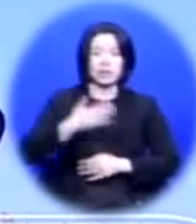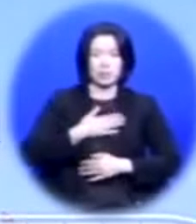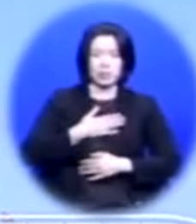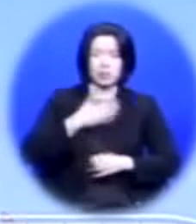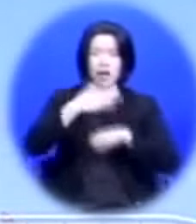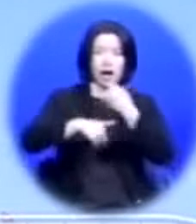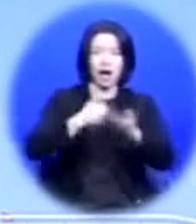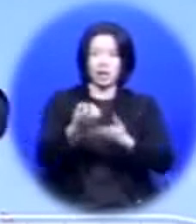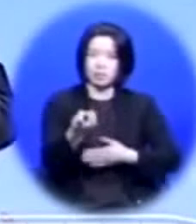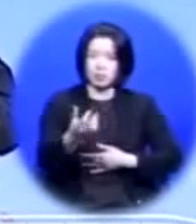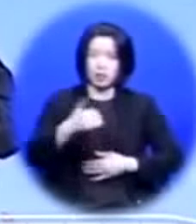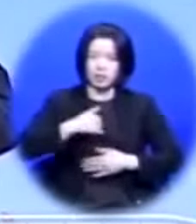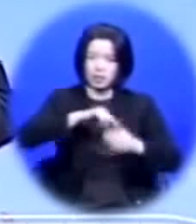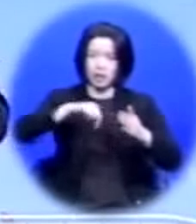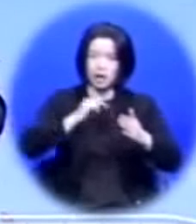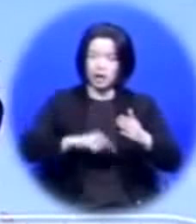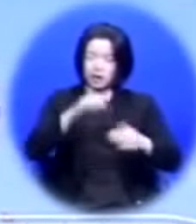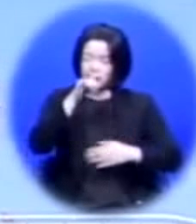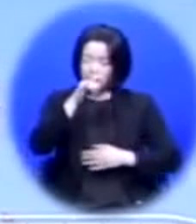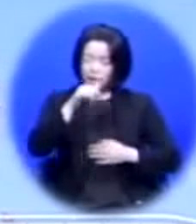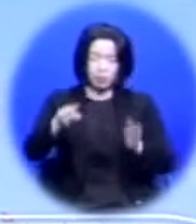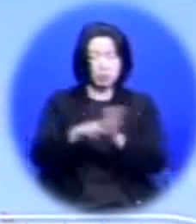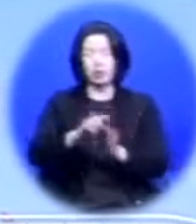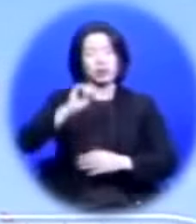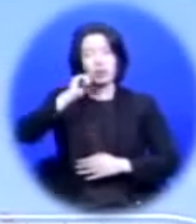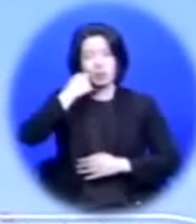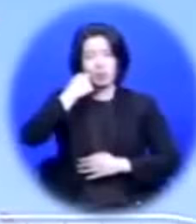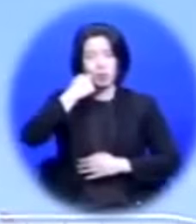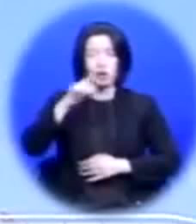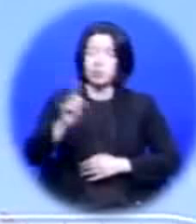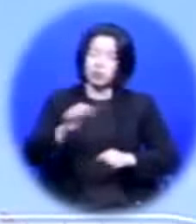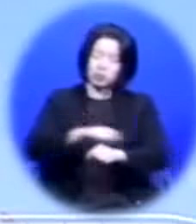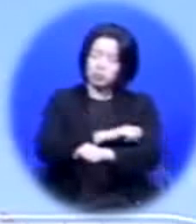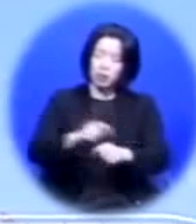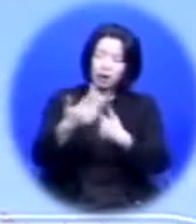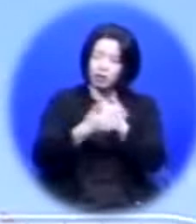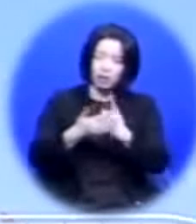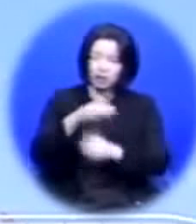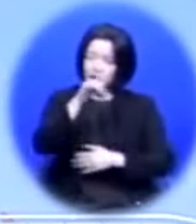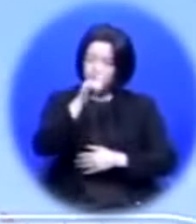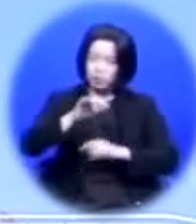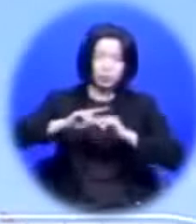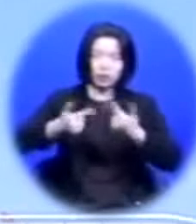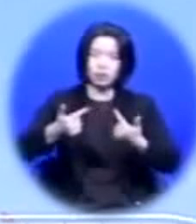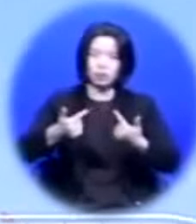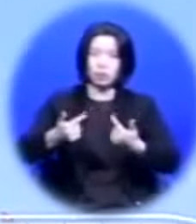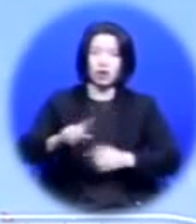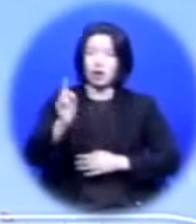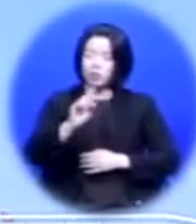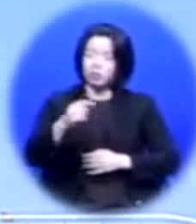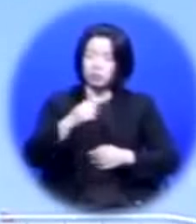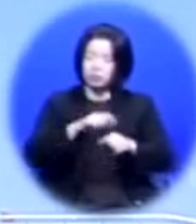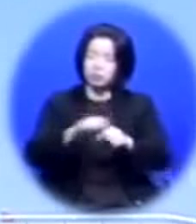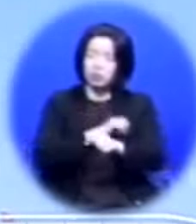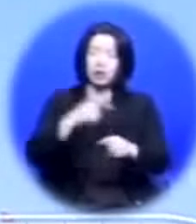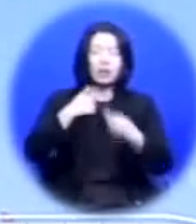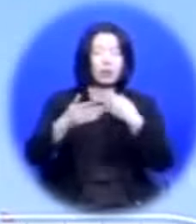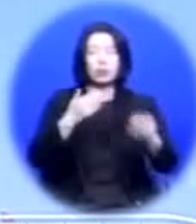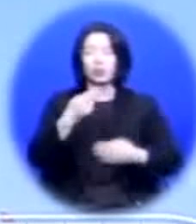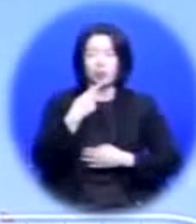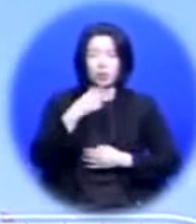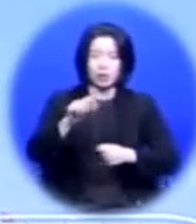하나님의 씨가 제 안에 있다는게 믿어지지가 않습니다 뭐 특별한 은혜가 있는 것도 아니고 특별한 체험도 하지도 않았고 특별한